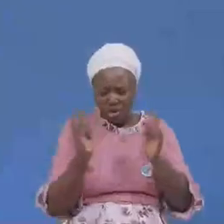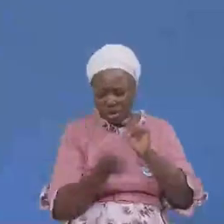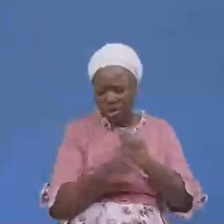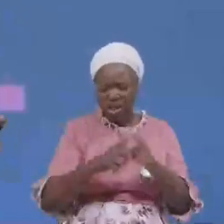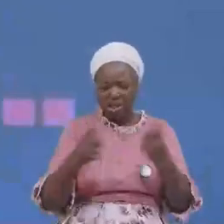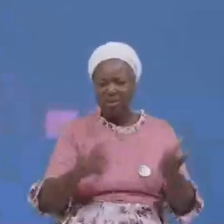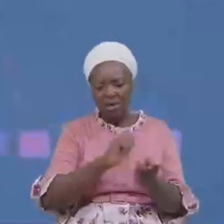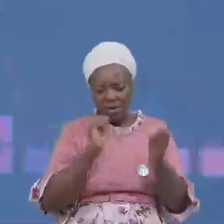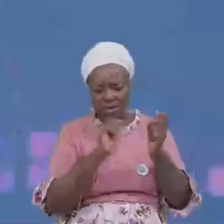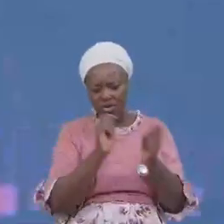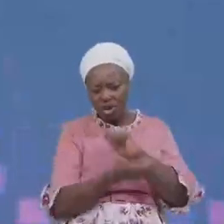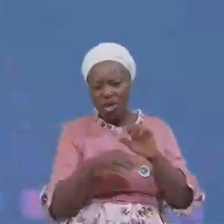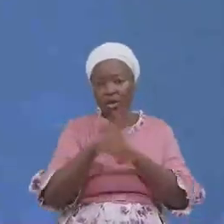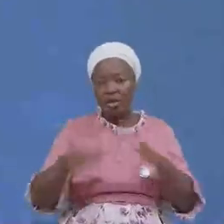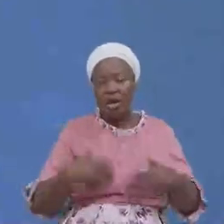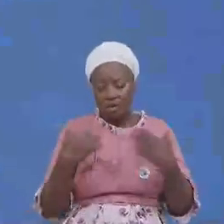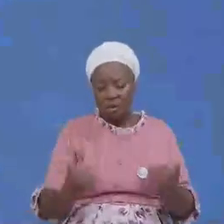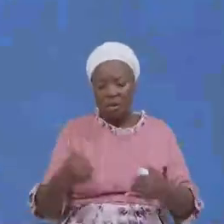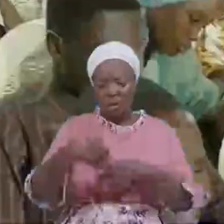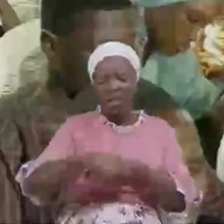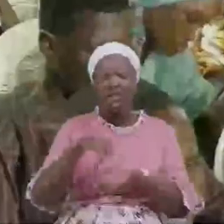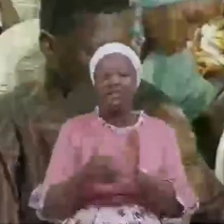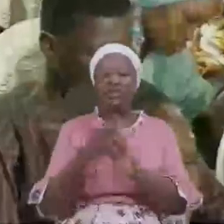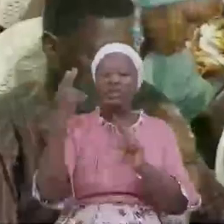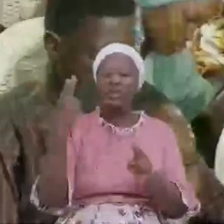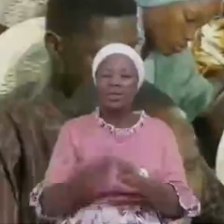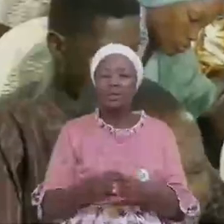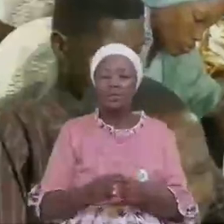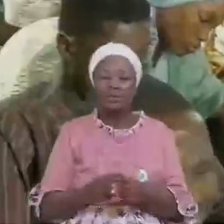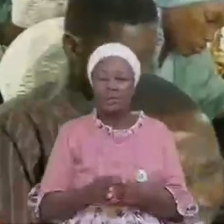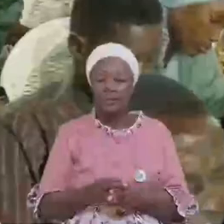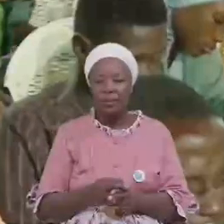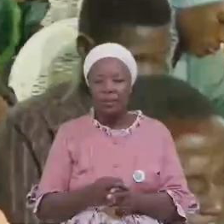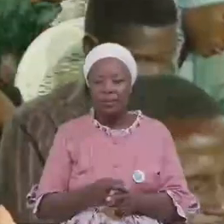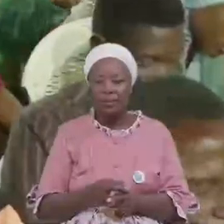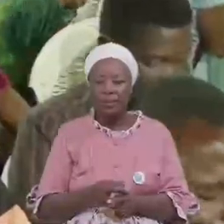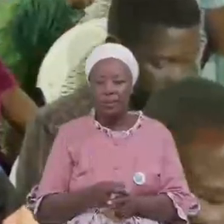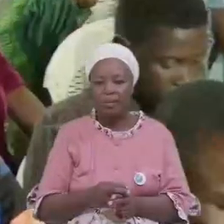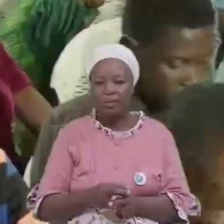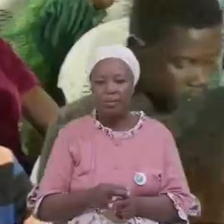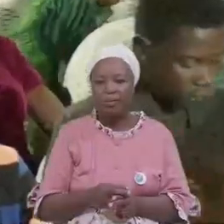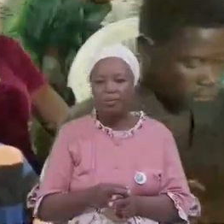Et il va apporter un grand changement dans ta vie ce soir au nom de Jésus.